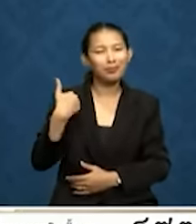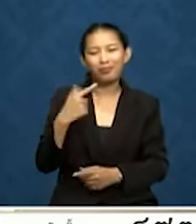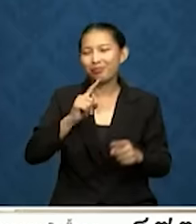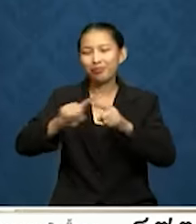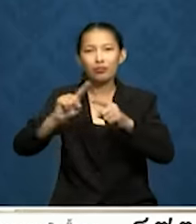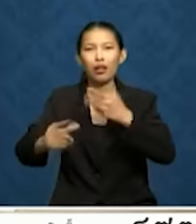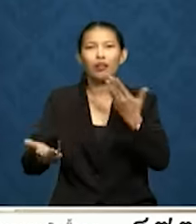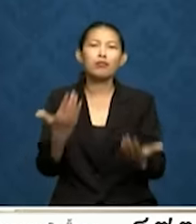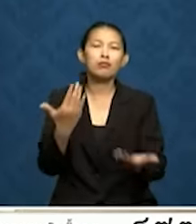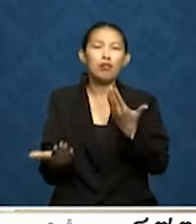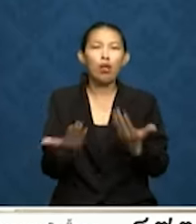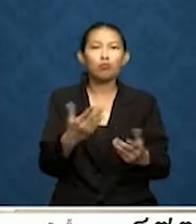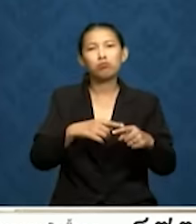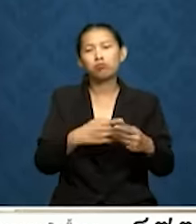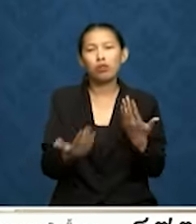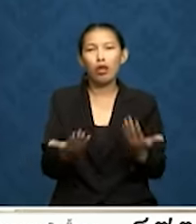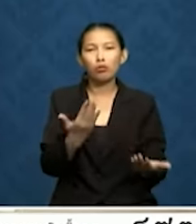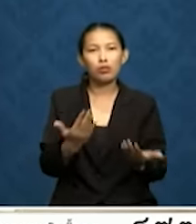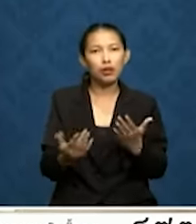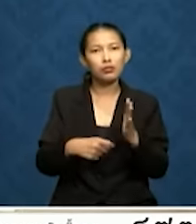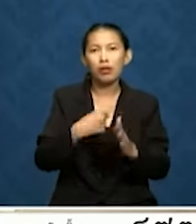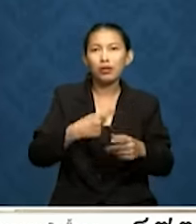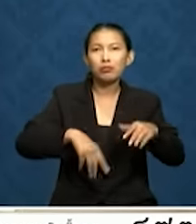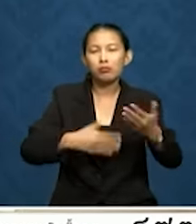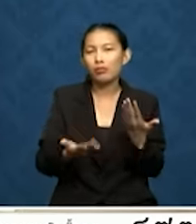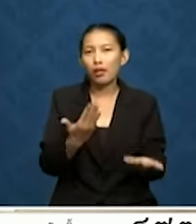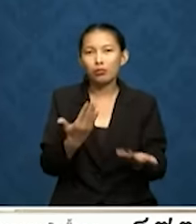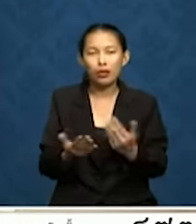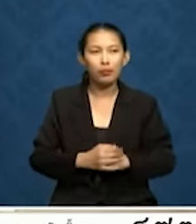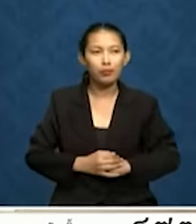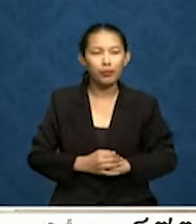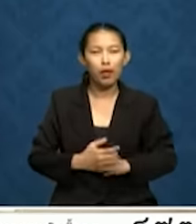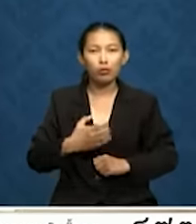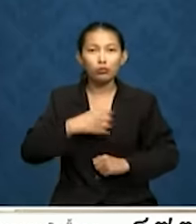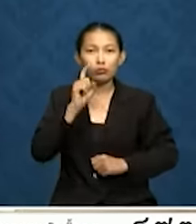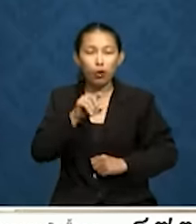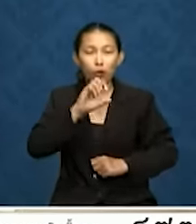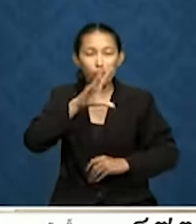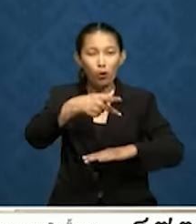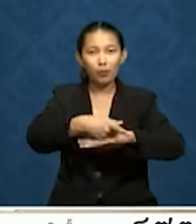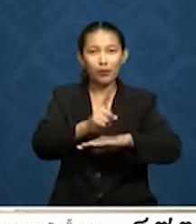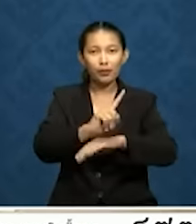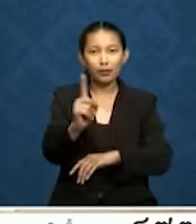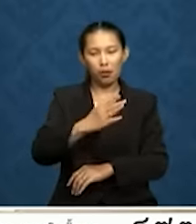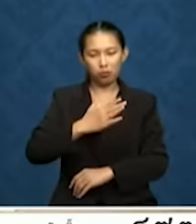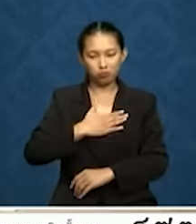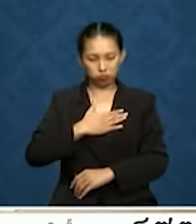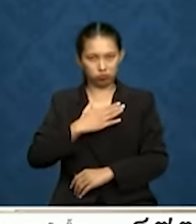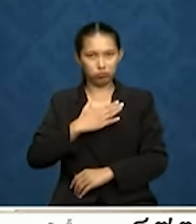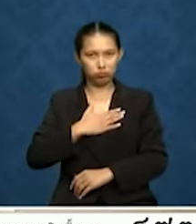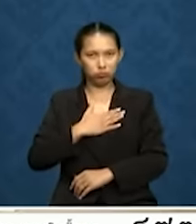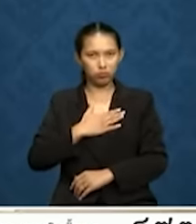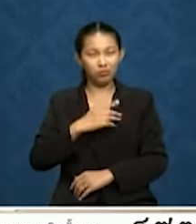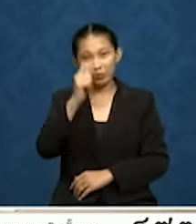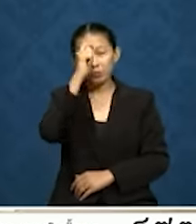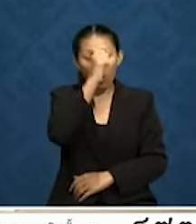แตกต่างกันมีปัจจัยที่แตกต่างกันผมต้องกราบเรียนท่านประธานว่ากับผมเป็นคนแน่วแน่ถึงแม้ว่าจะเคาร